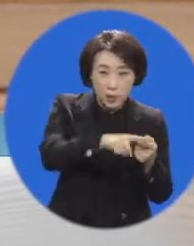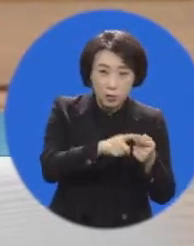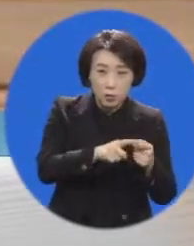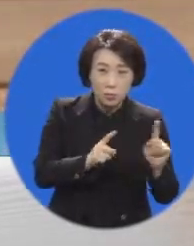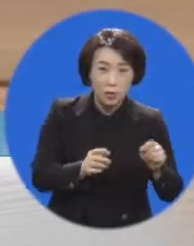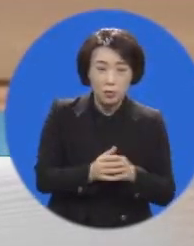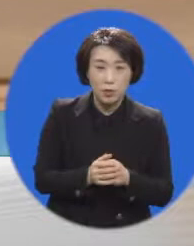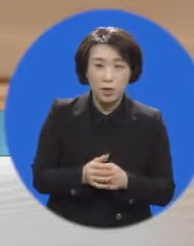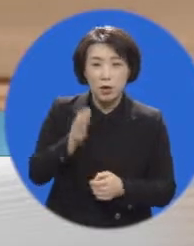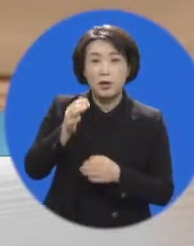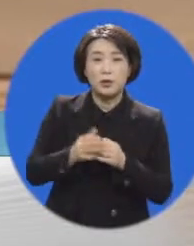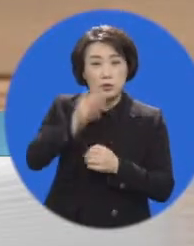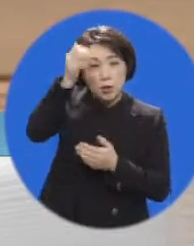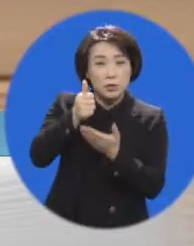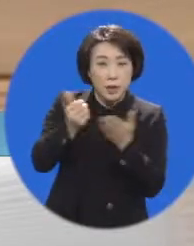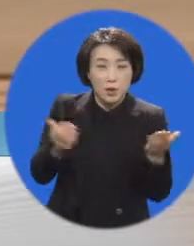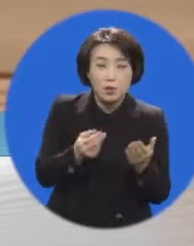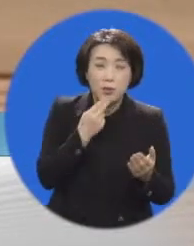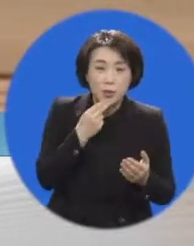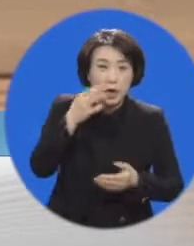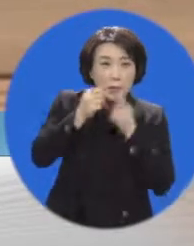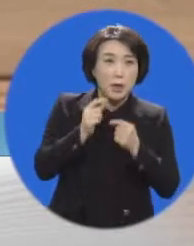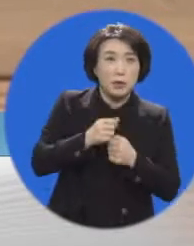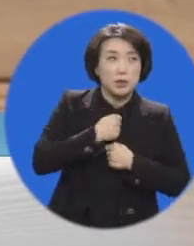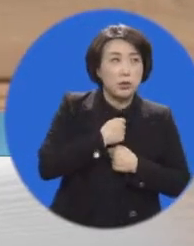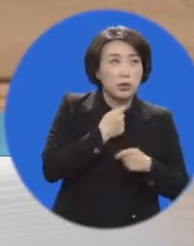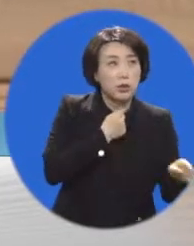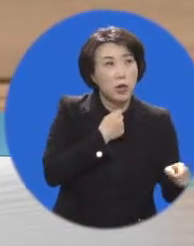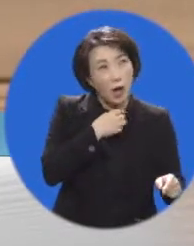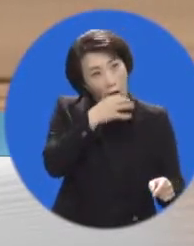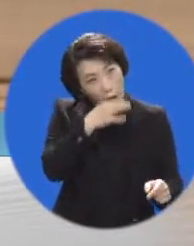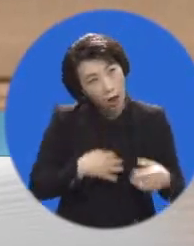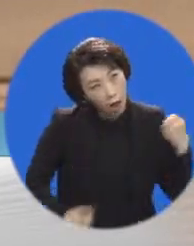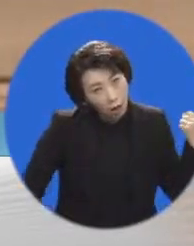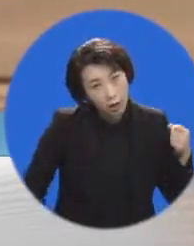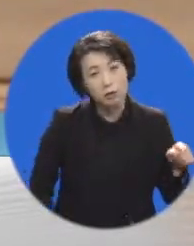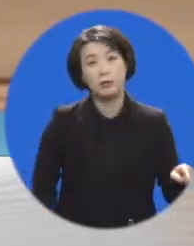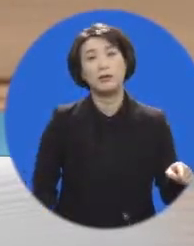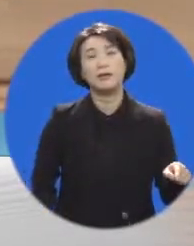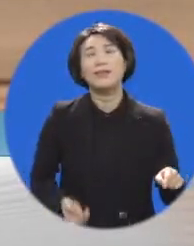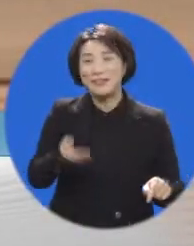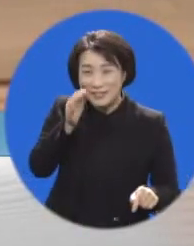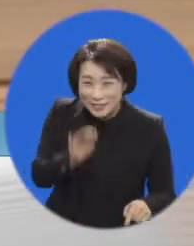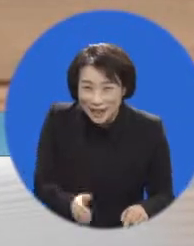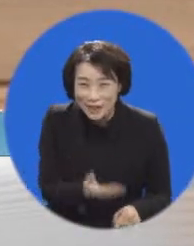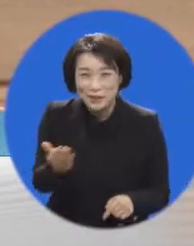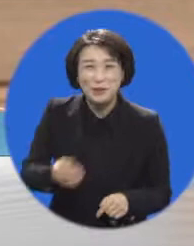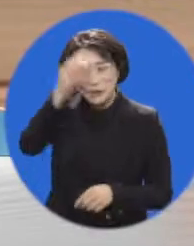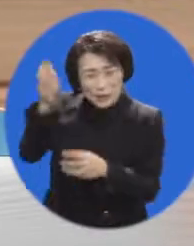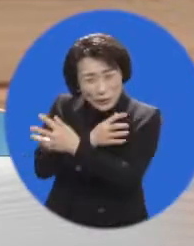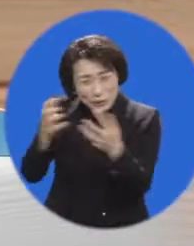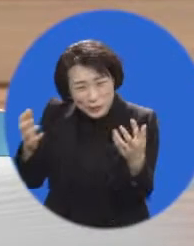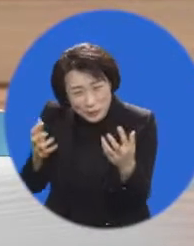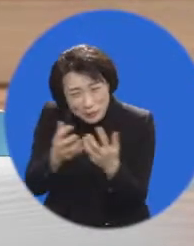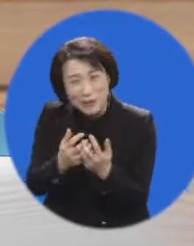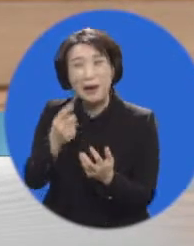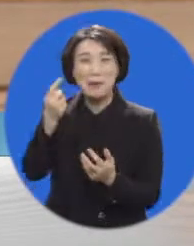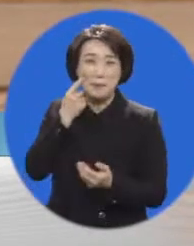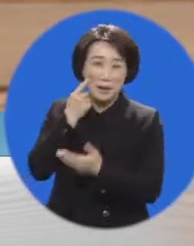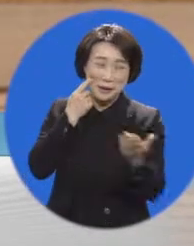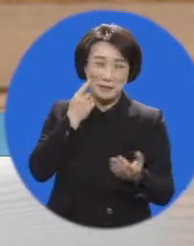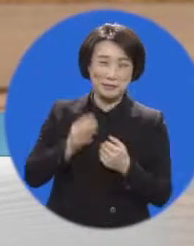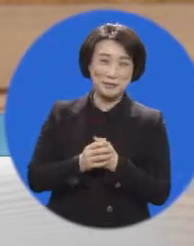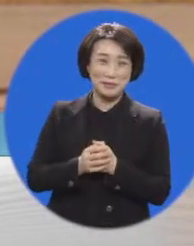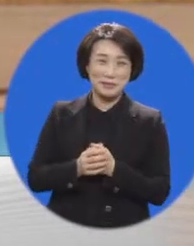그냥 하나님 말씀 지키면 살려니까 얼마나 힘들어. 율법으로 살려니까. 그러나 성령이